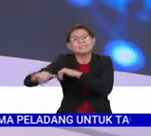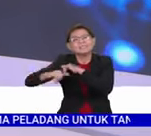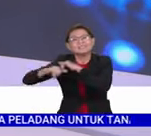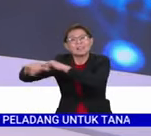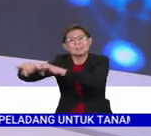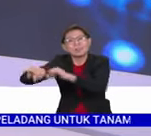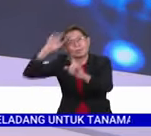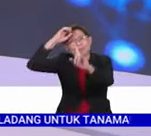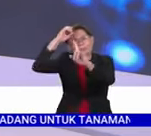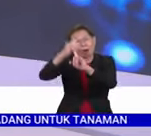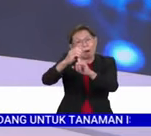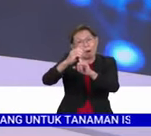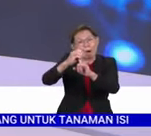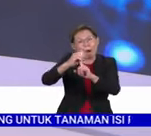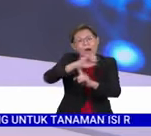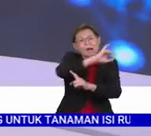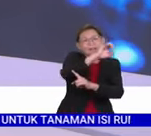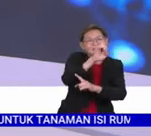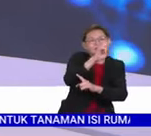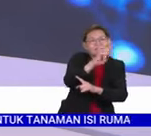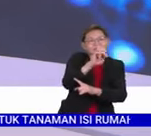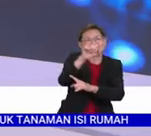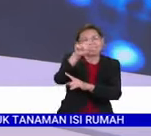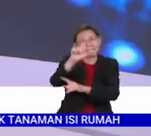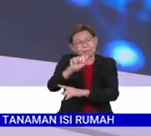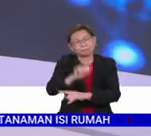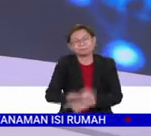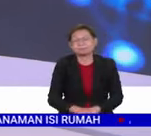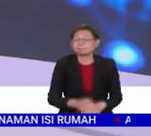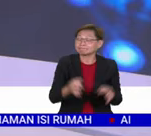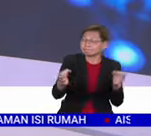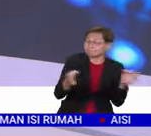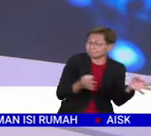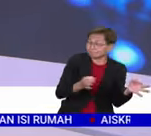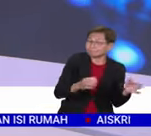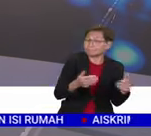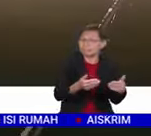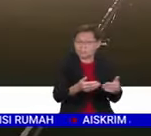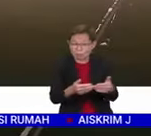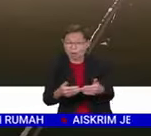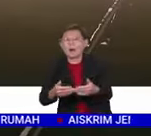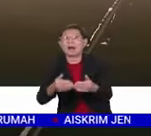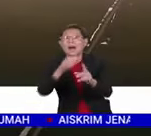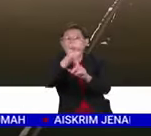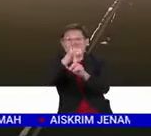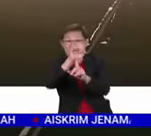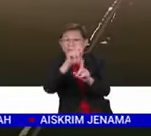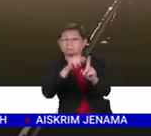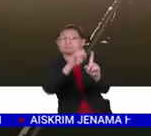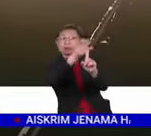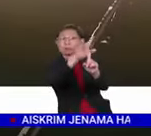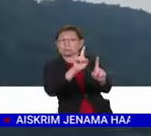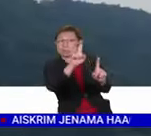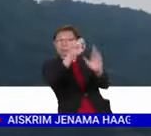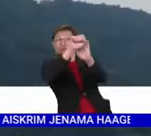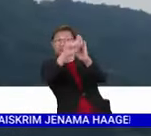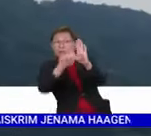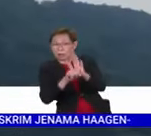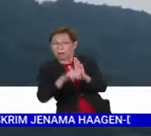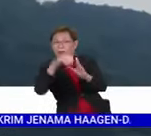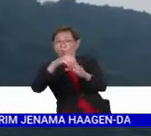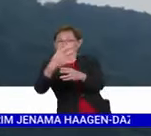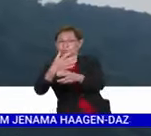matlamat Pelan Jalinan Digital Negara, Jendela. Jelasnya, penyambungan internet merupakan salah satu syarat